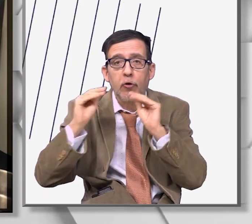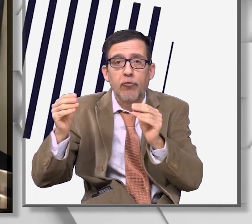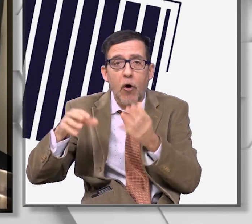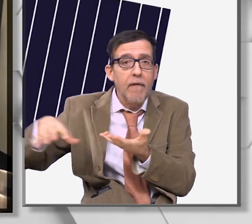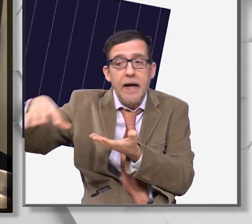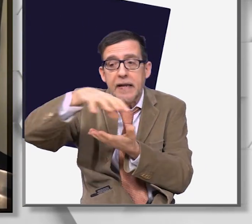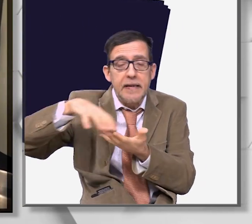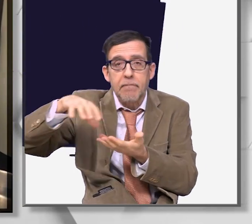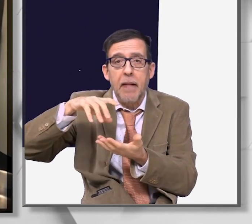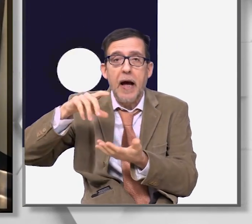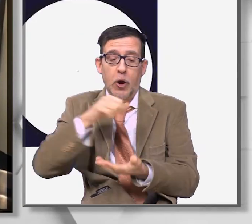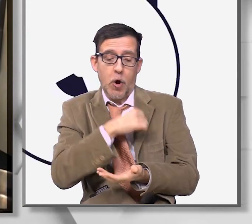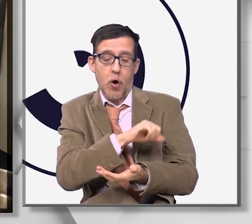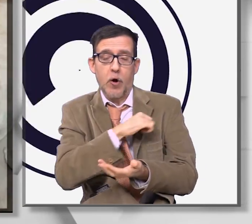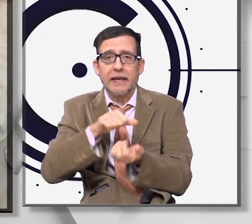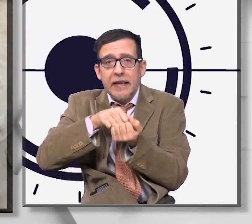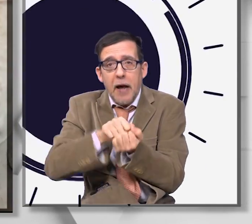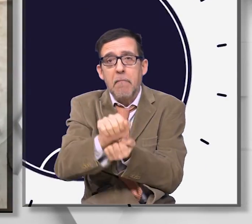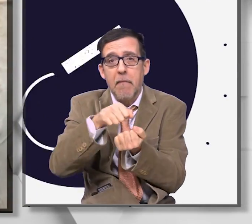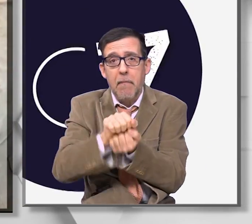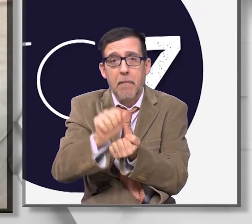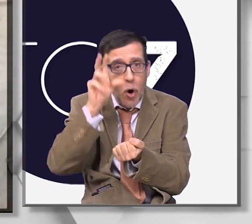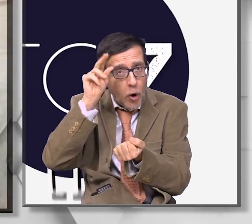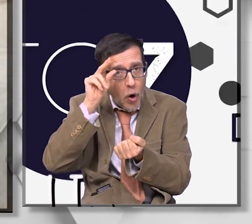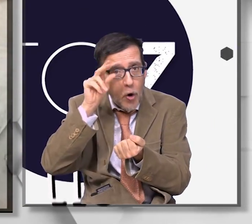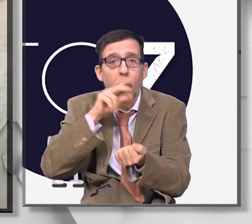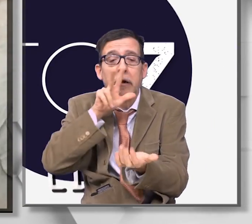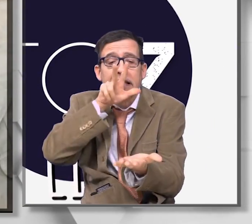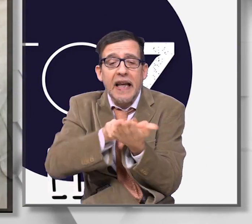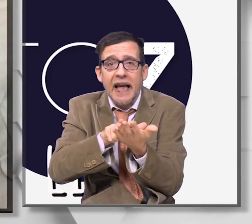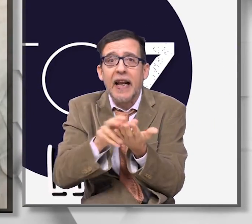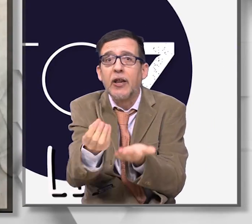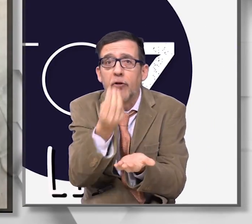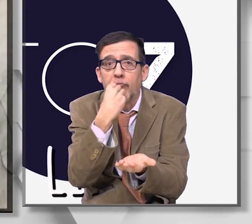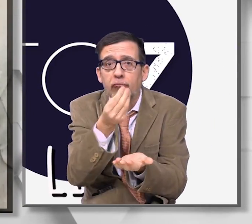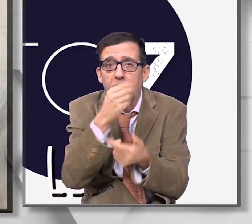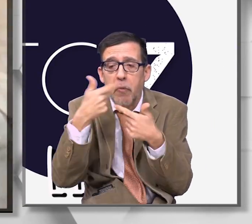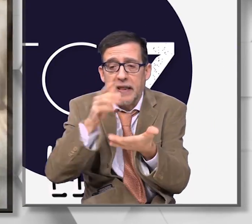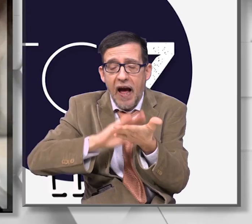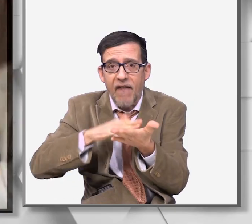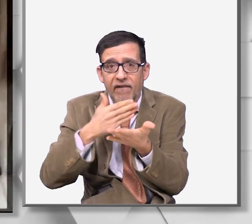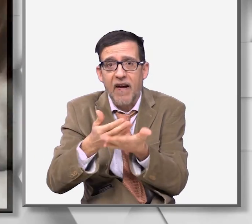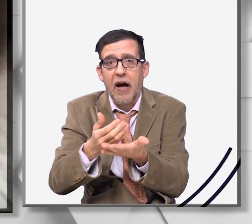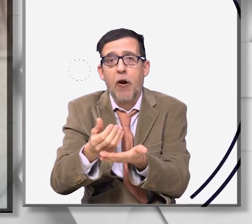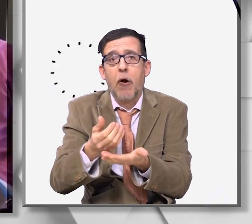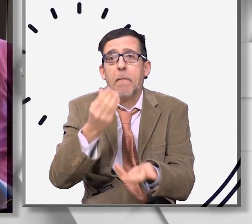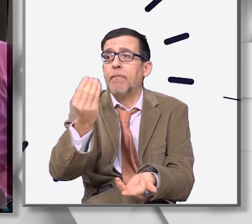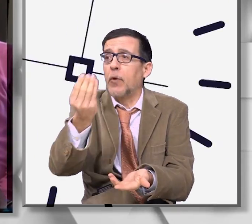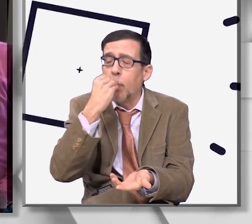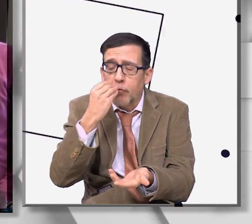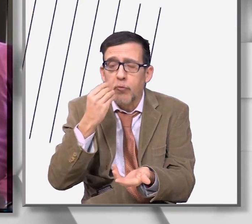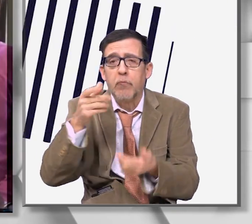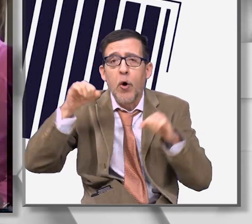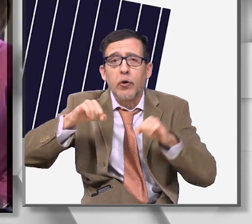letteralmente messo le mani in pasta per conoscere i segreti del cibo i trucchi per valorizzarne il consumo sostenibilità km